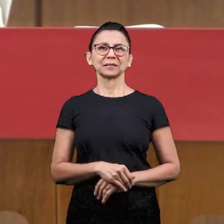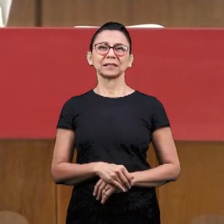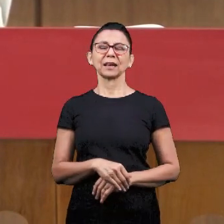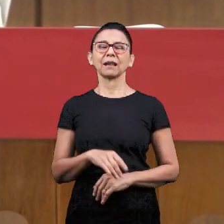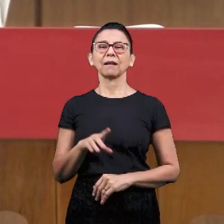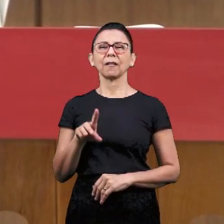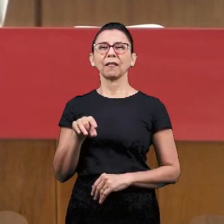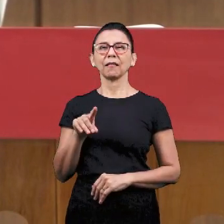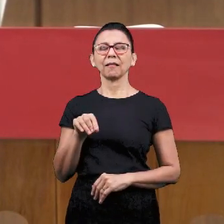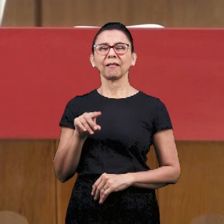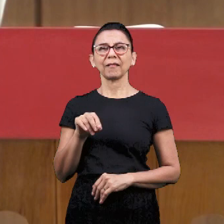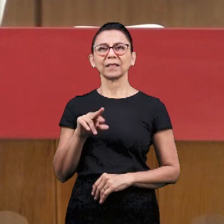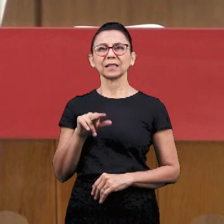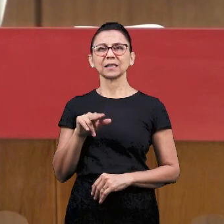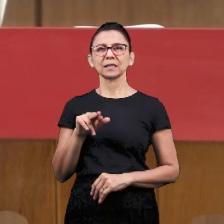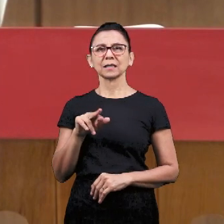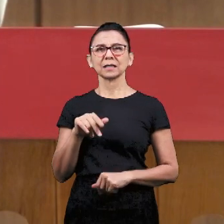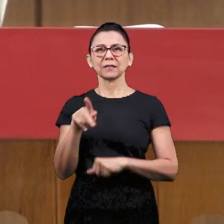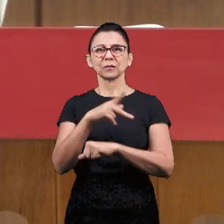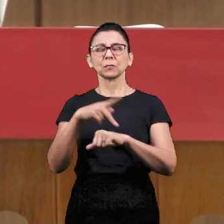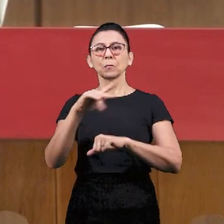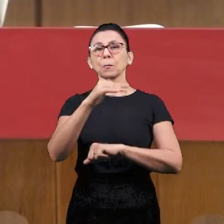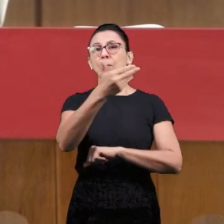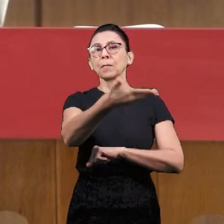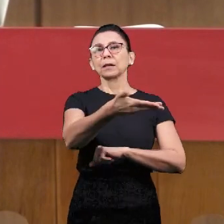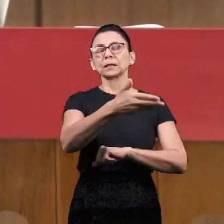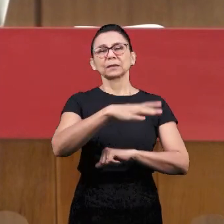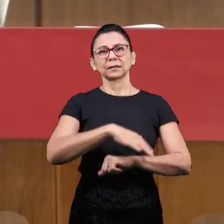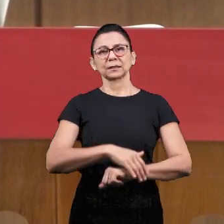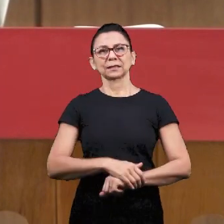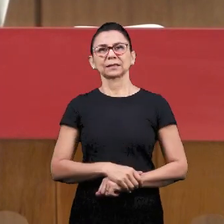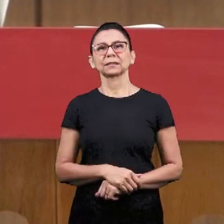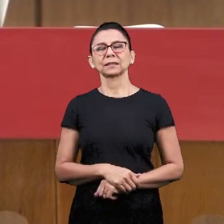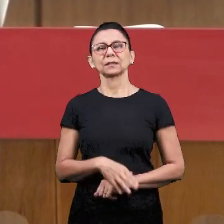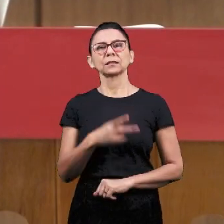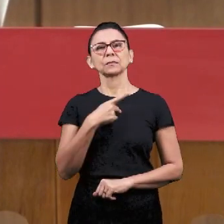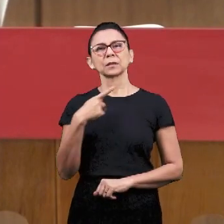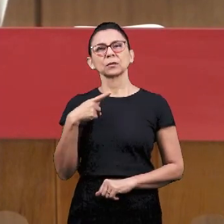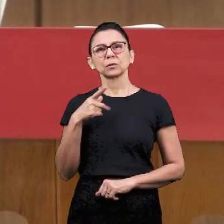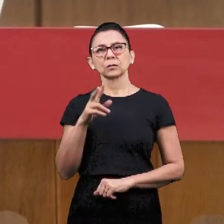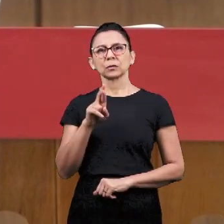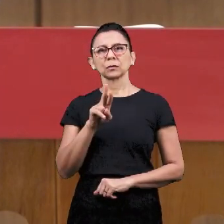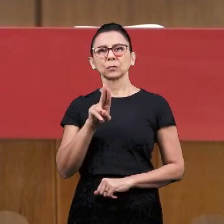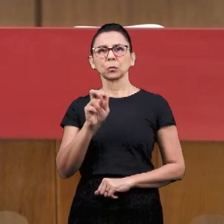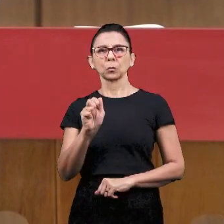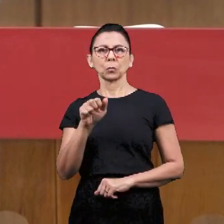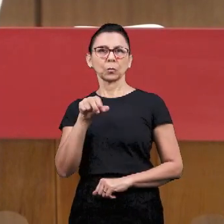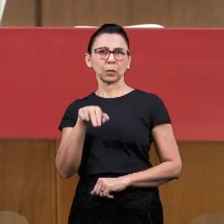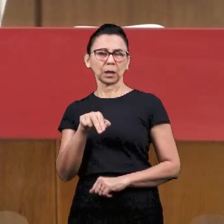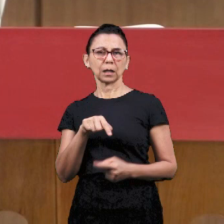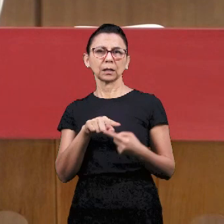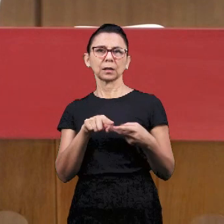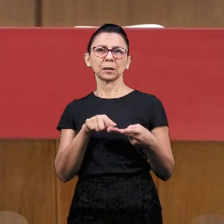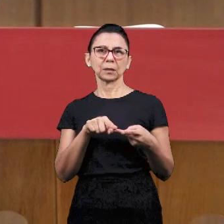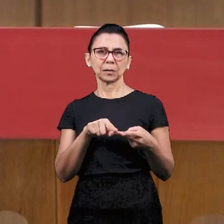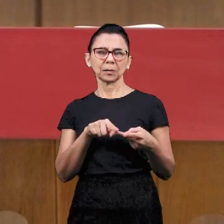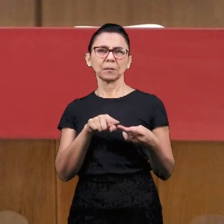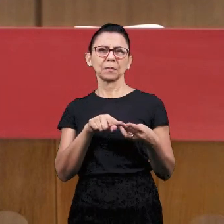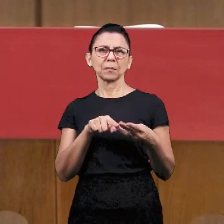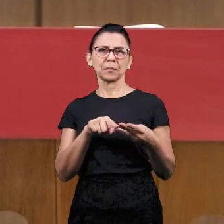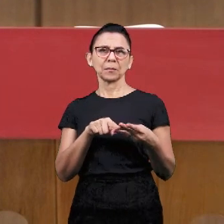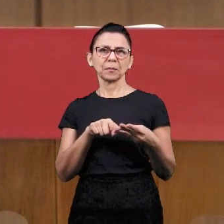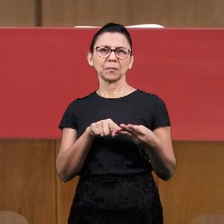des frères et sœurs d'autres pays, le pasteur Juan, Mariscal, nous avons le pasteur